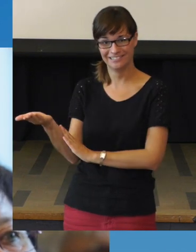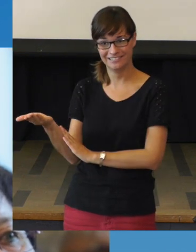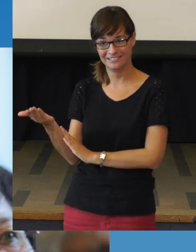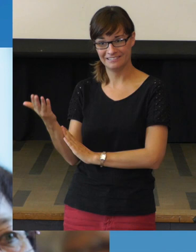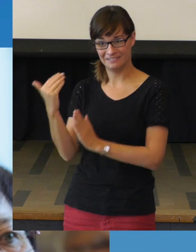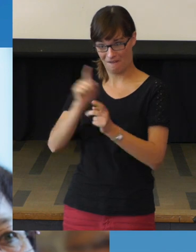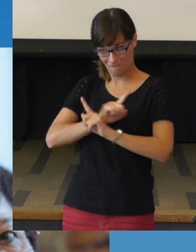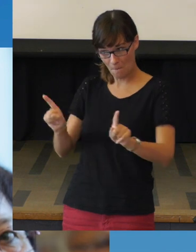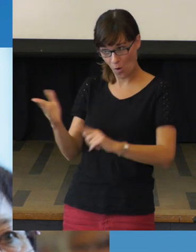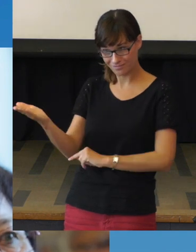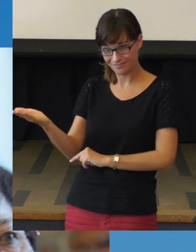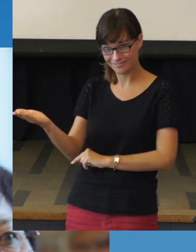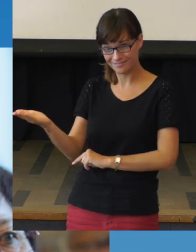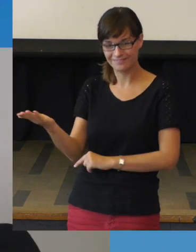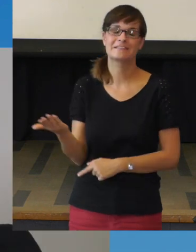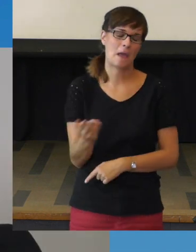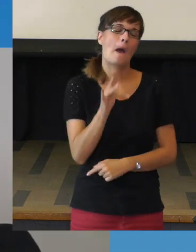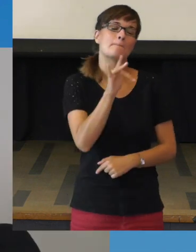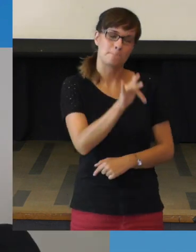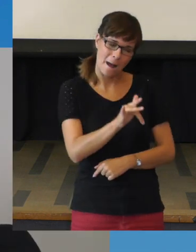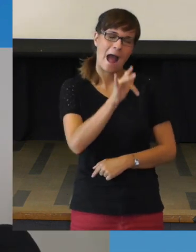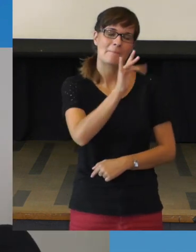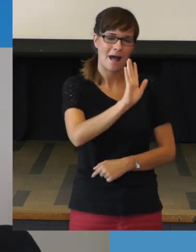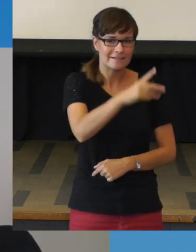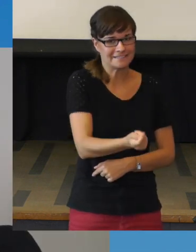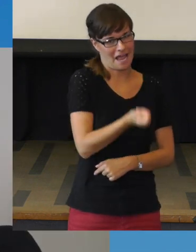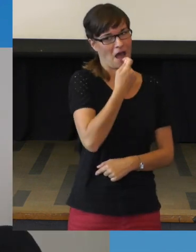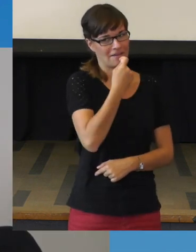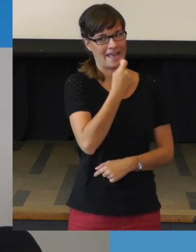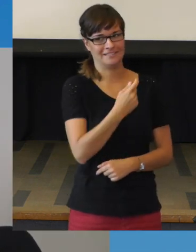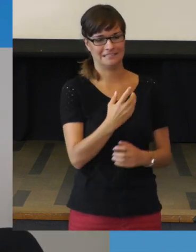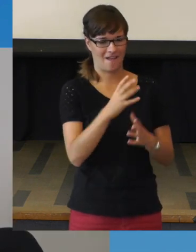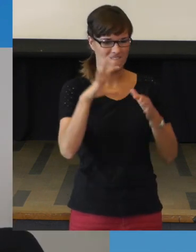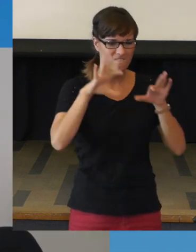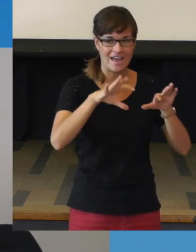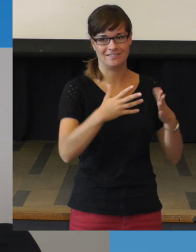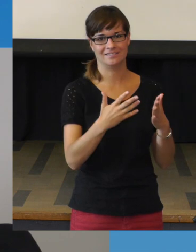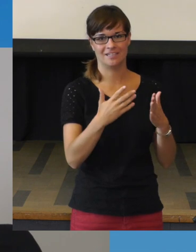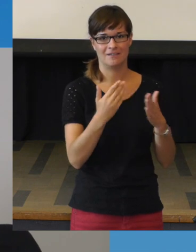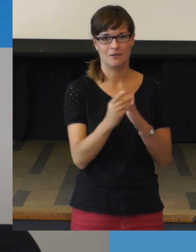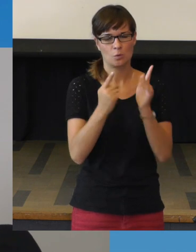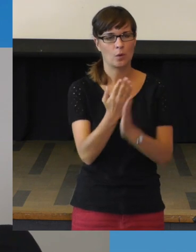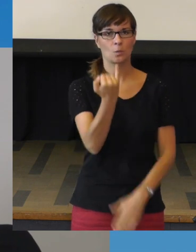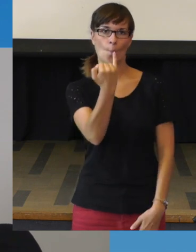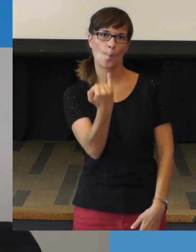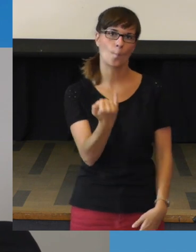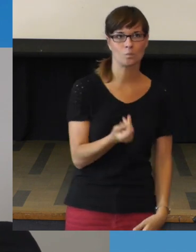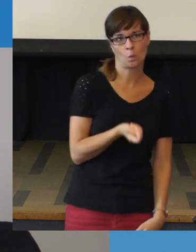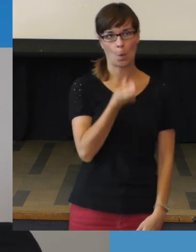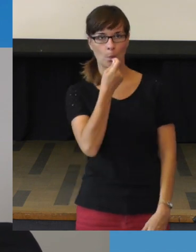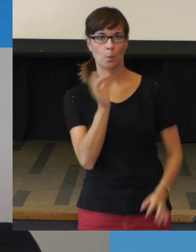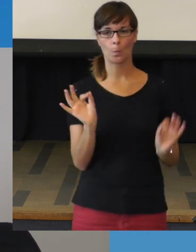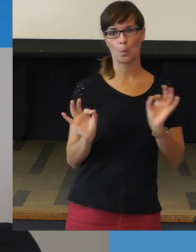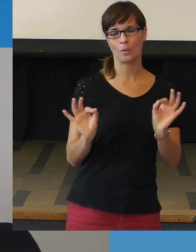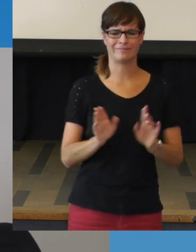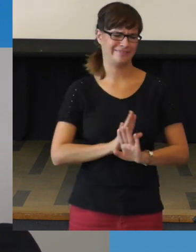nein, aber ein Eisbein ist sicherlich auch mal erlaubt. Also es geht ja nicht darum, dass man wie ein Asket leben soll. Das ist natürlich Quatsch. Man muss